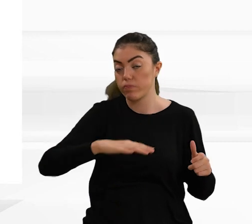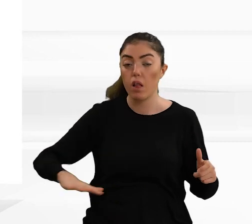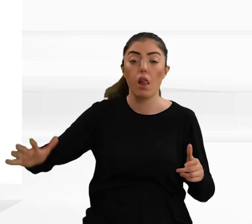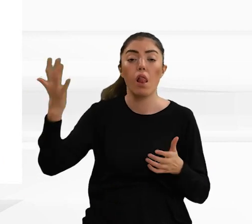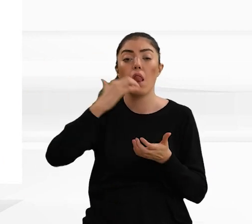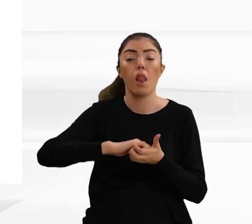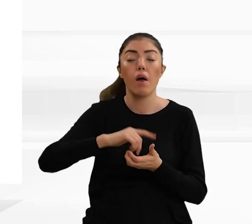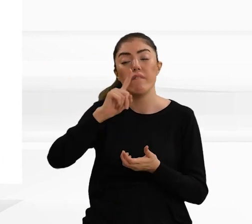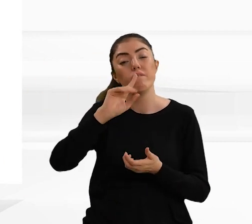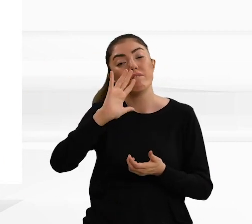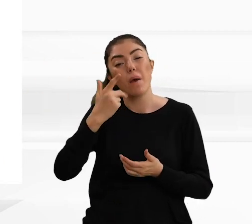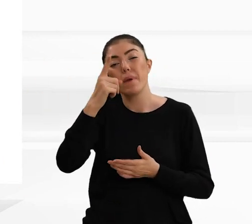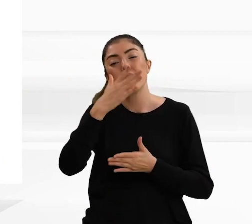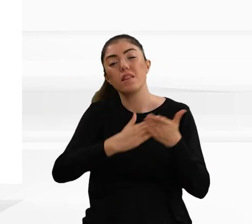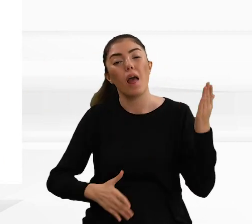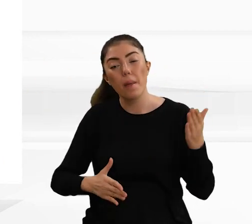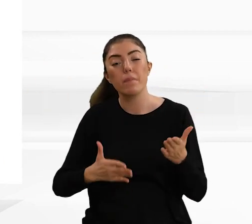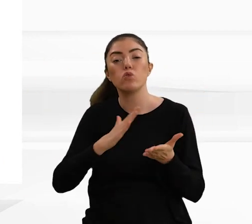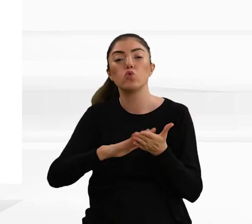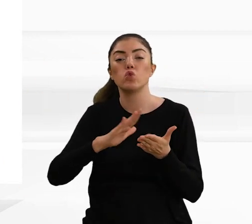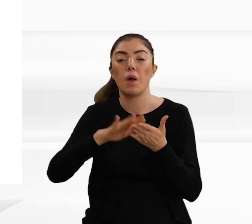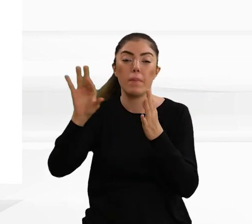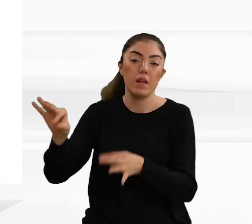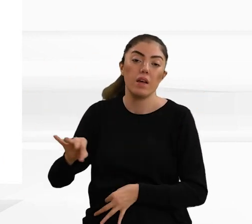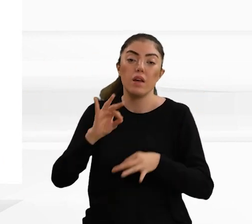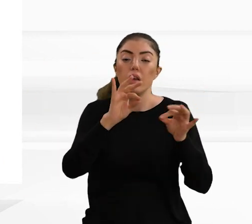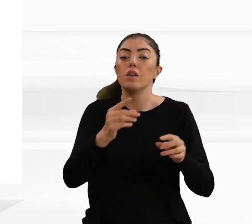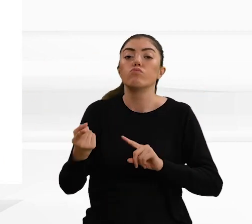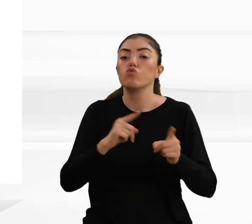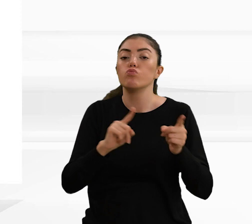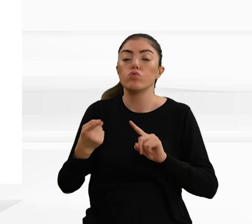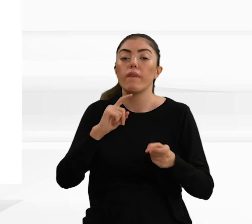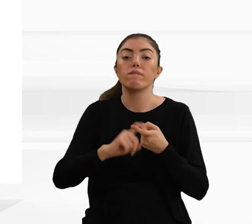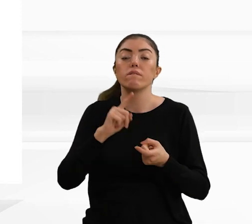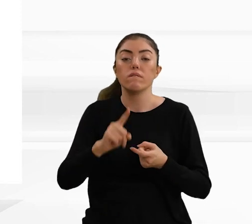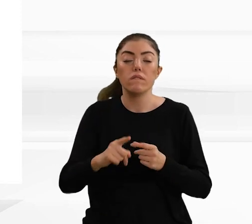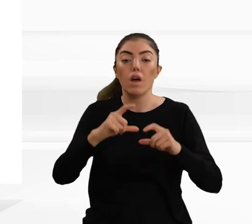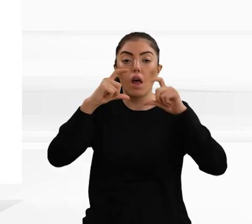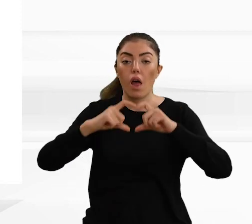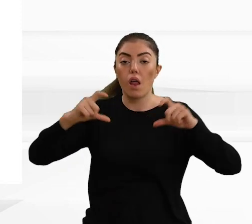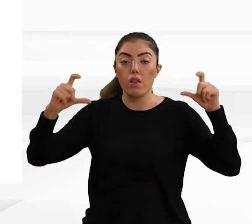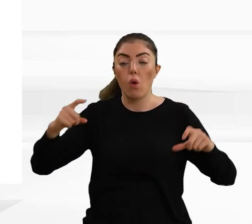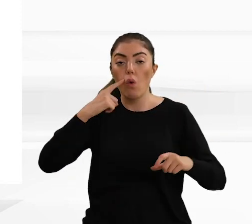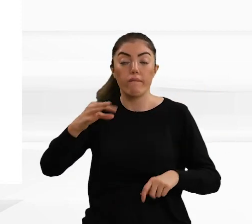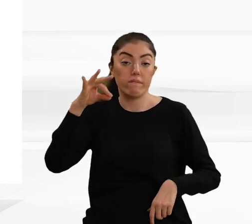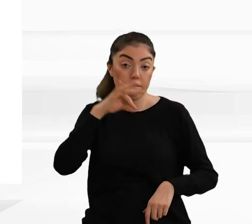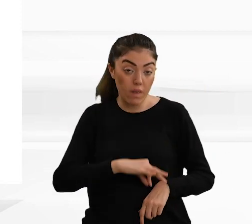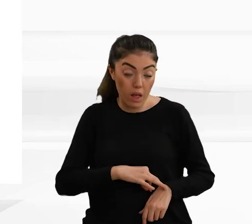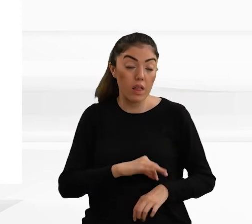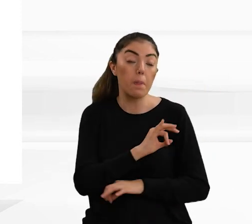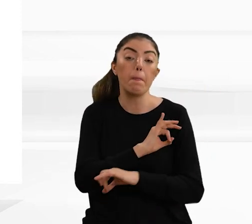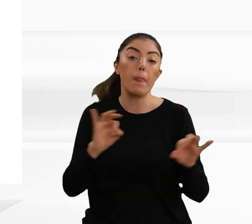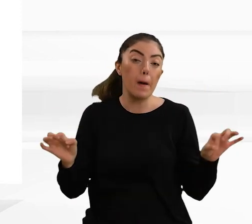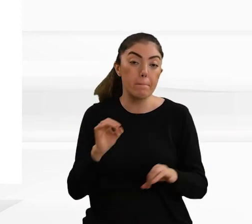bütününün ya bir bölümünün düzleme aktarılması tekniklerini ve haritalardan yararlanma